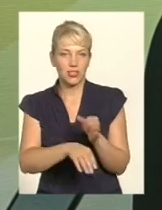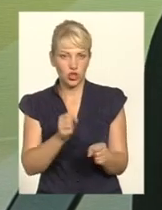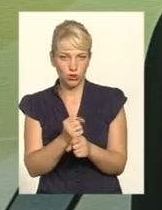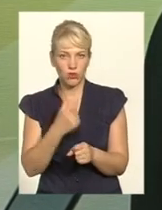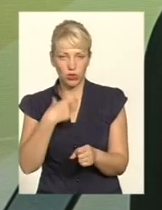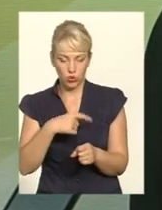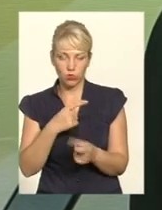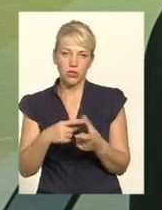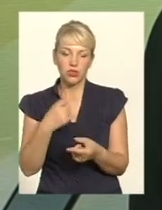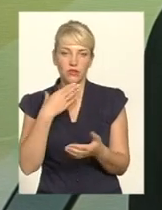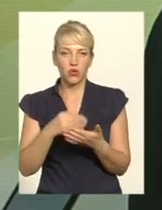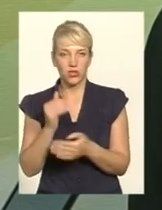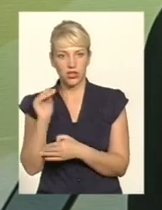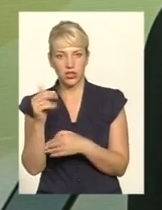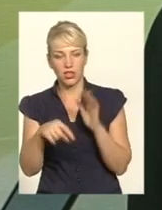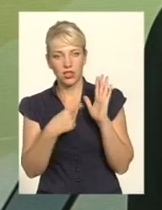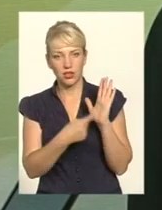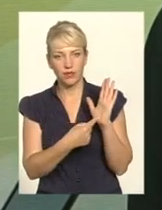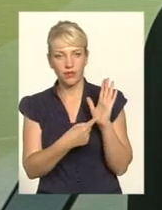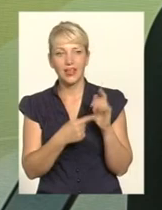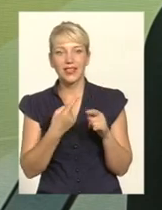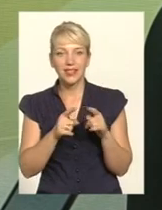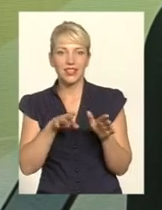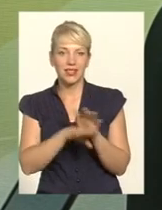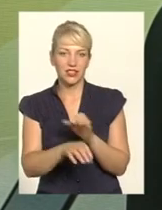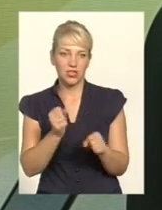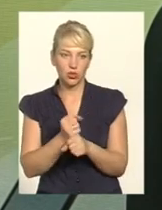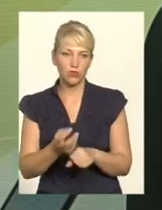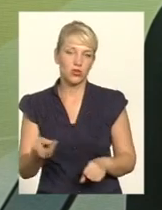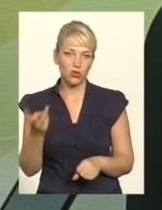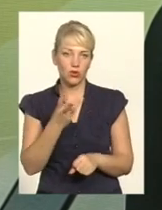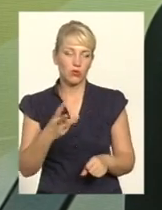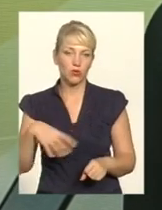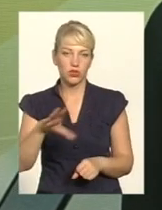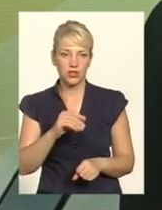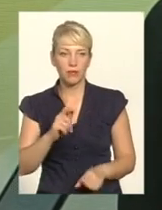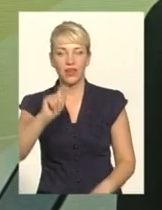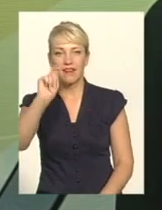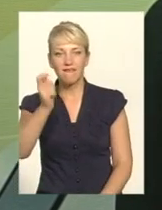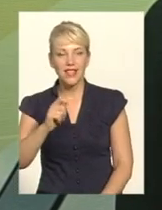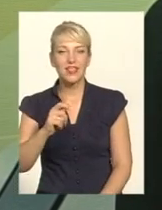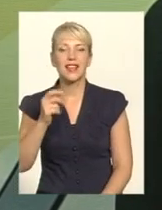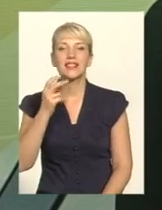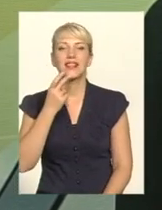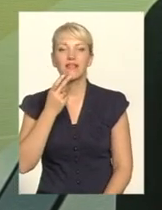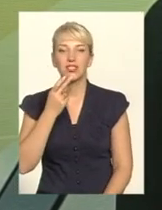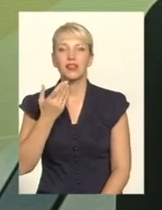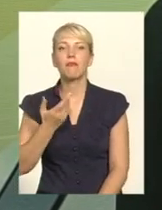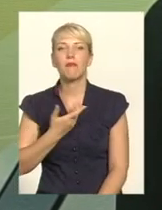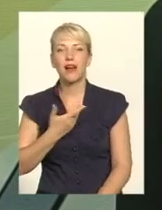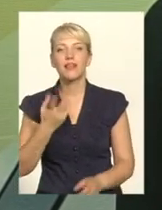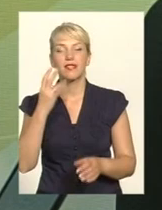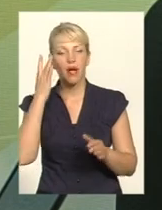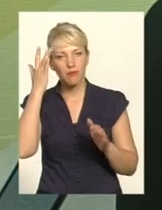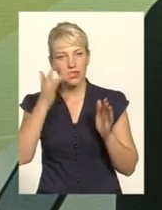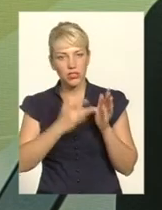ніколи її не зробиш, ти зробиш гірше обом. Або трьом, навіть усім. Війна завжди має на меті, щоб